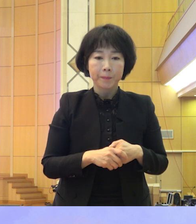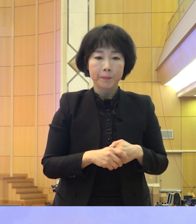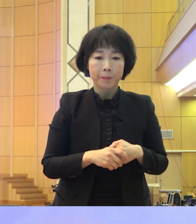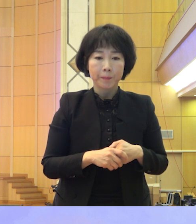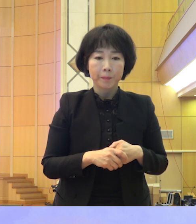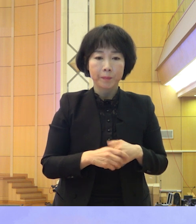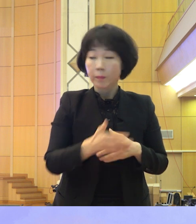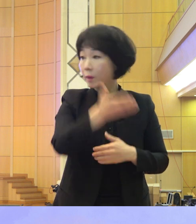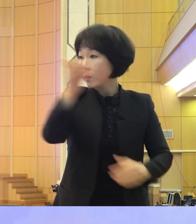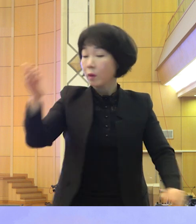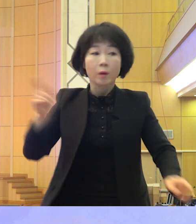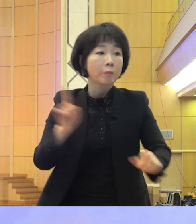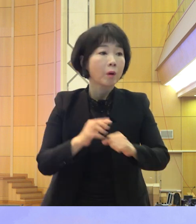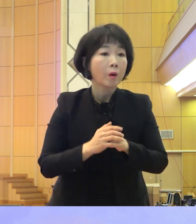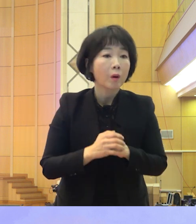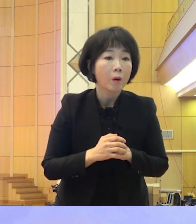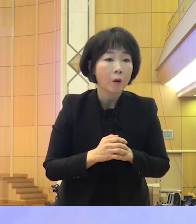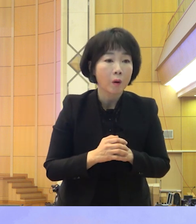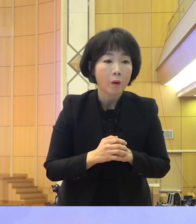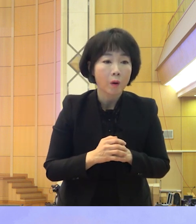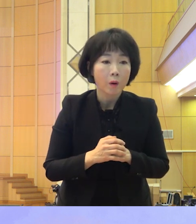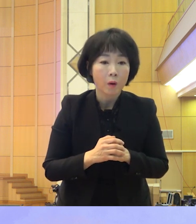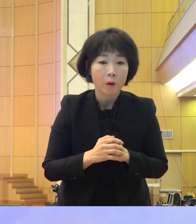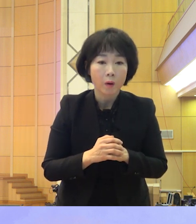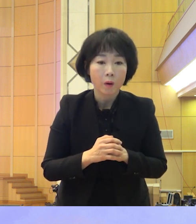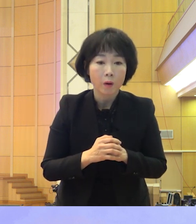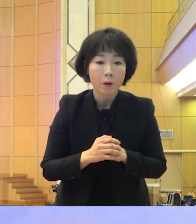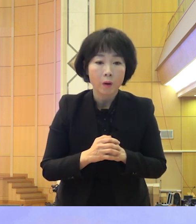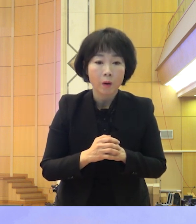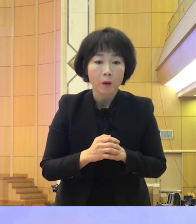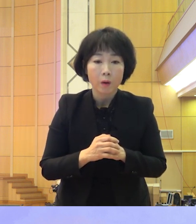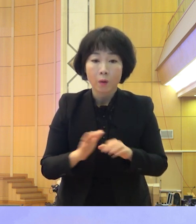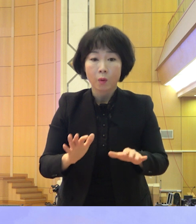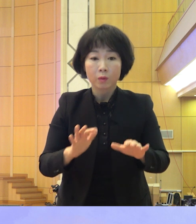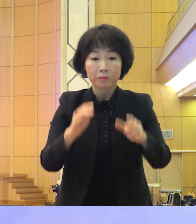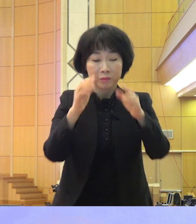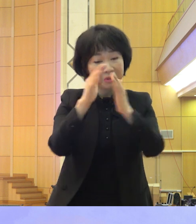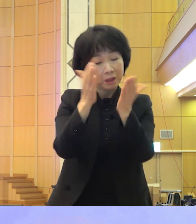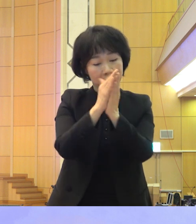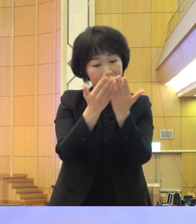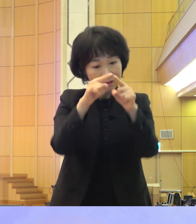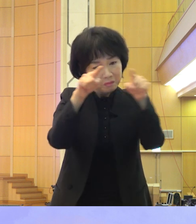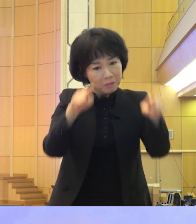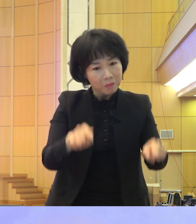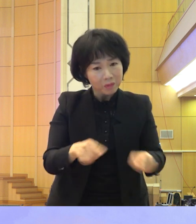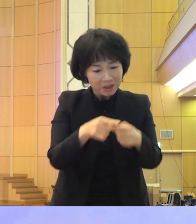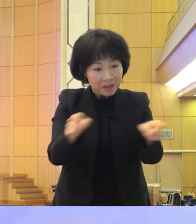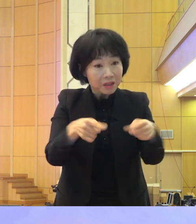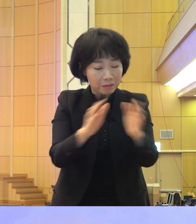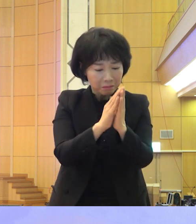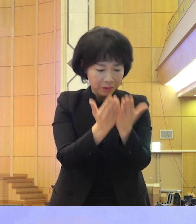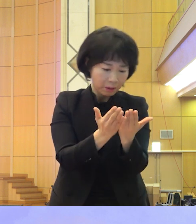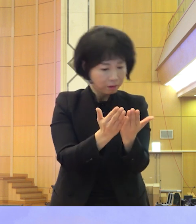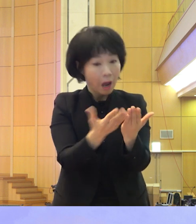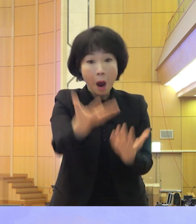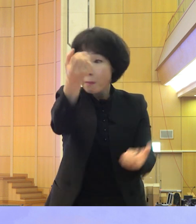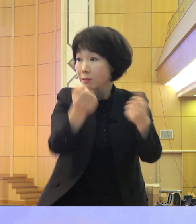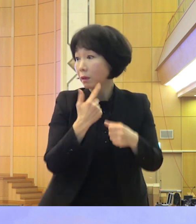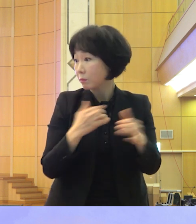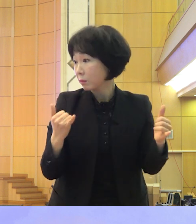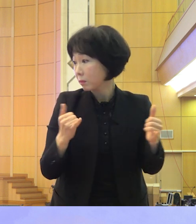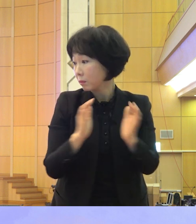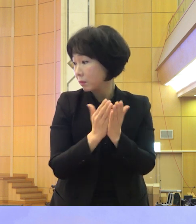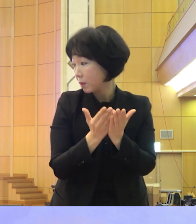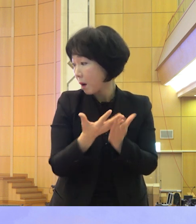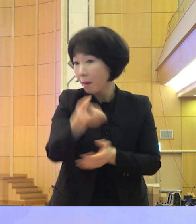여러분이 들어오실 때 아마 이 진리와 이단을 알지니라고 하는 이 책자를 받으셨을 겁니다.